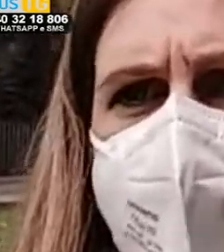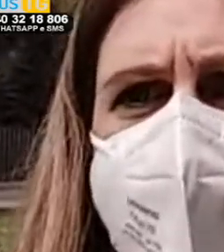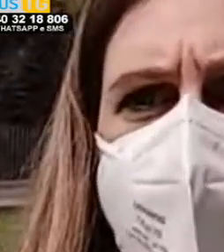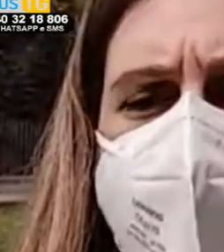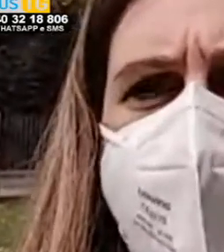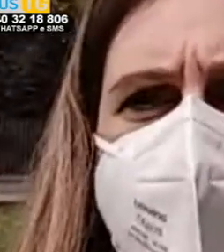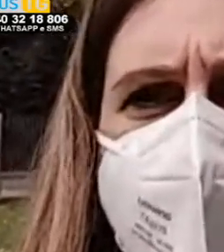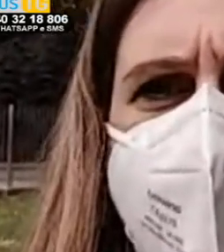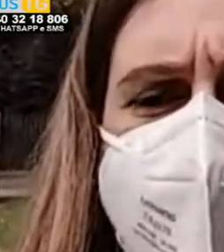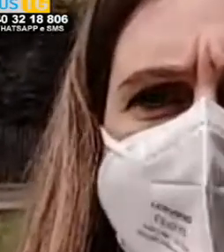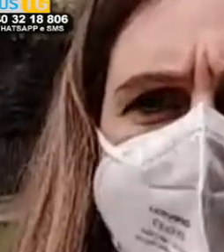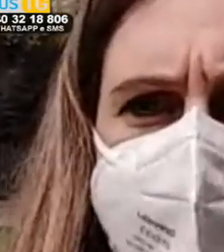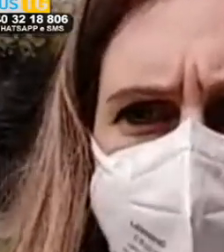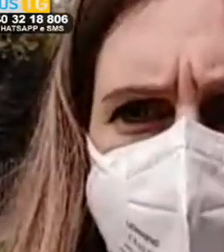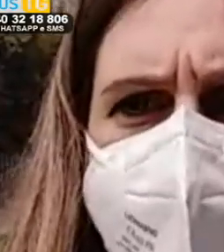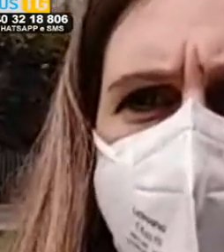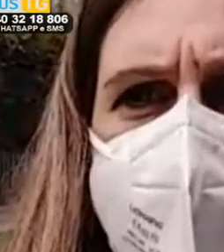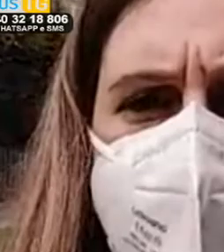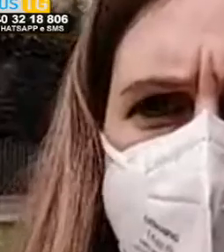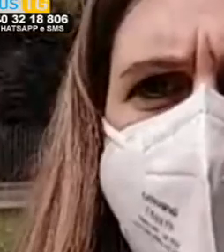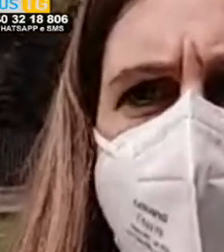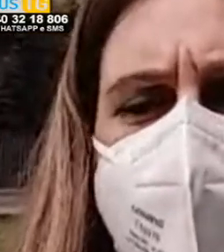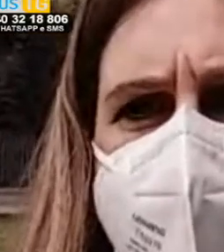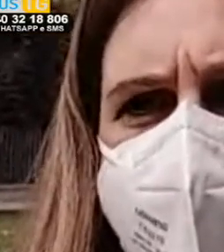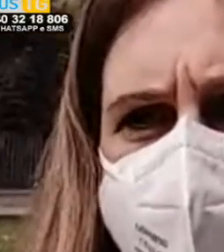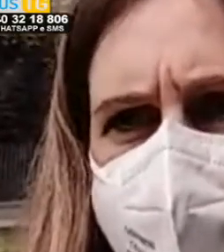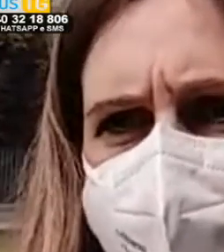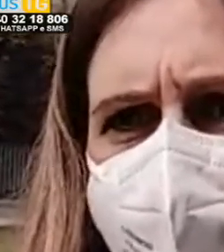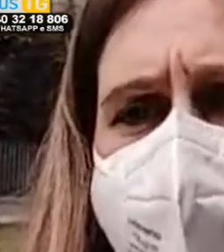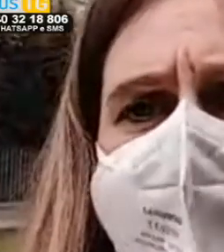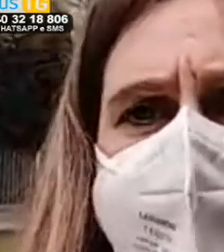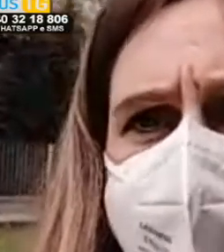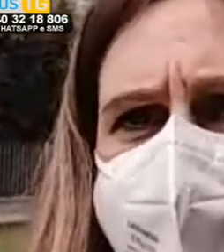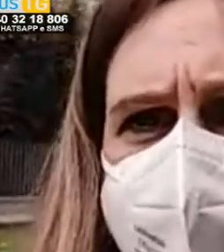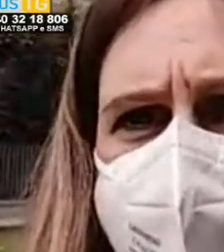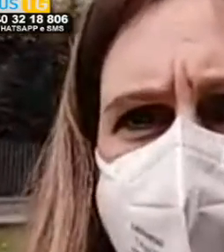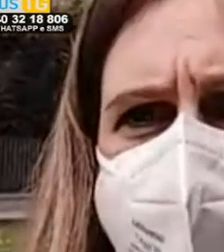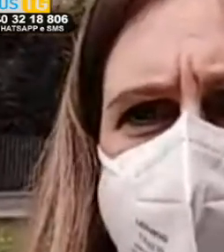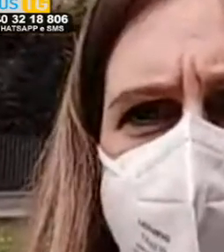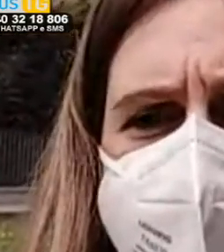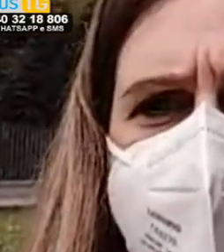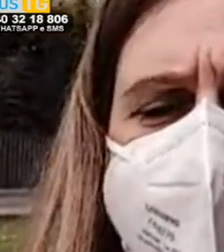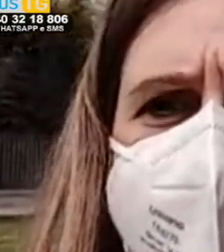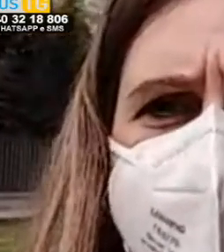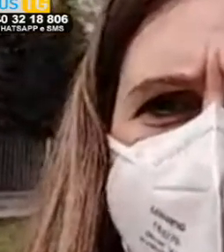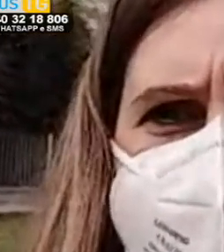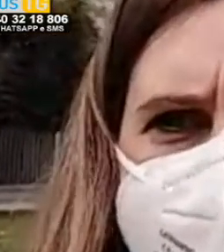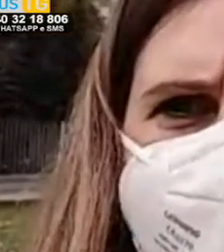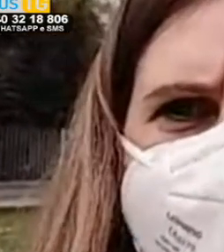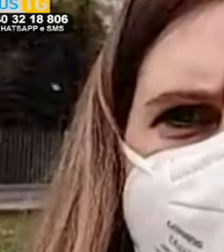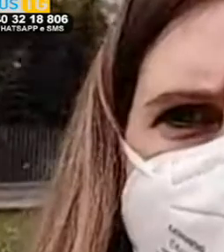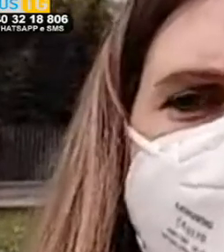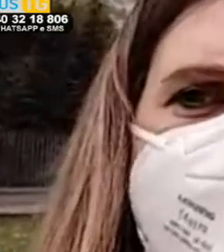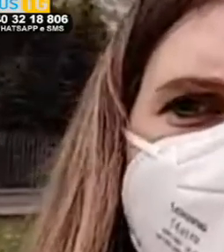effettueranno appunto questo tipo di vaccinazione è ovviamente la Fiera di Padova, 450 posti al mattino di